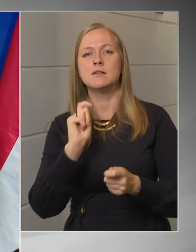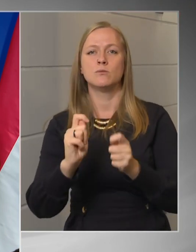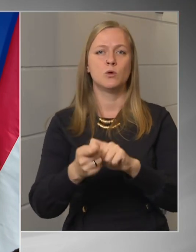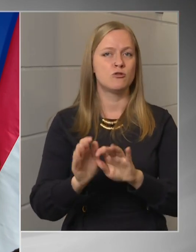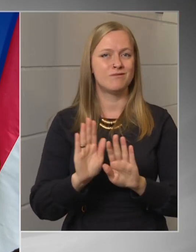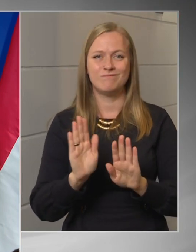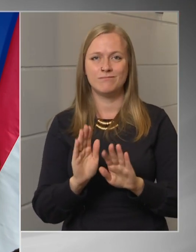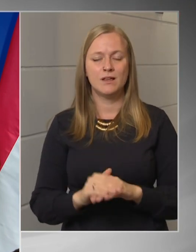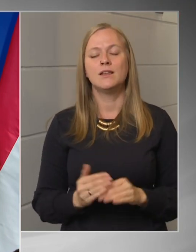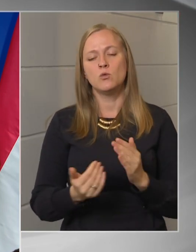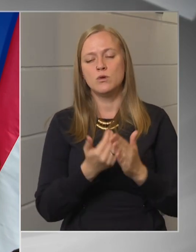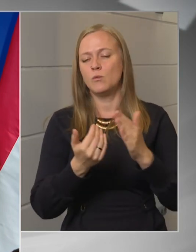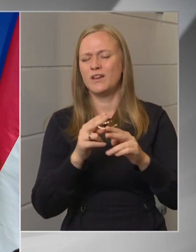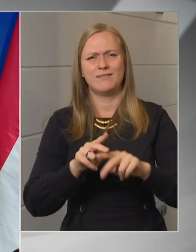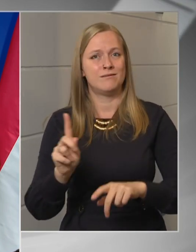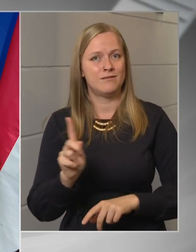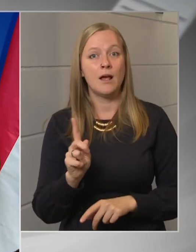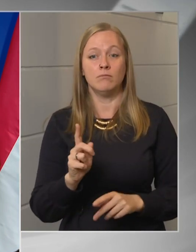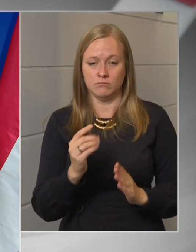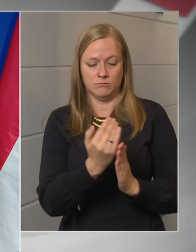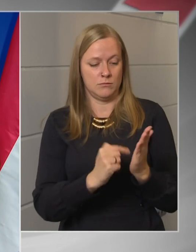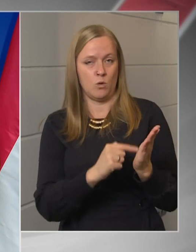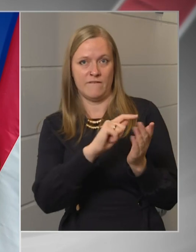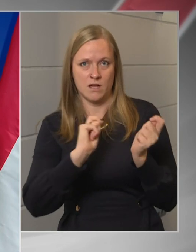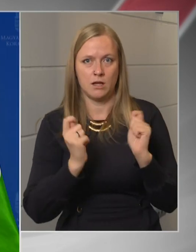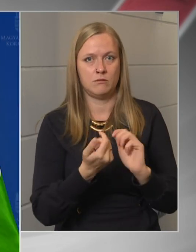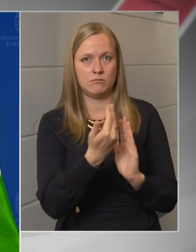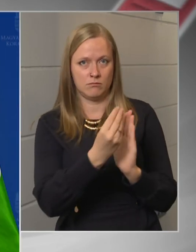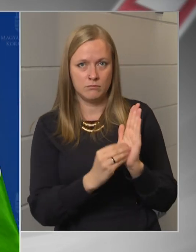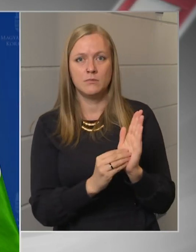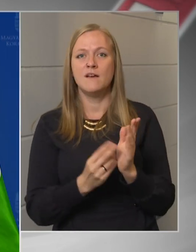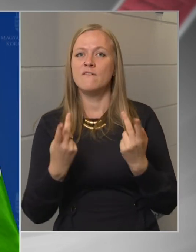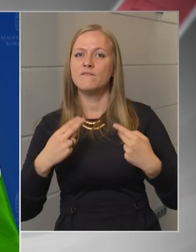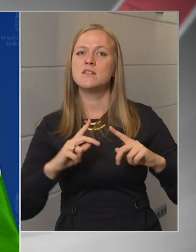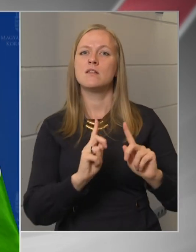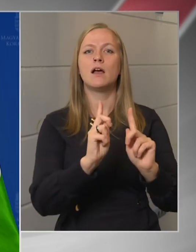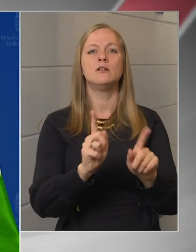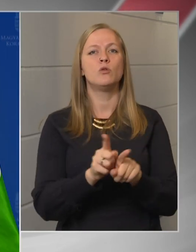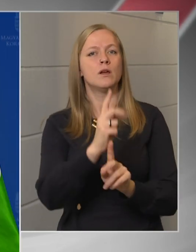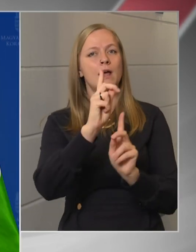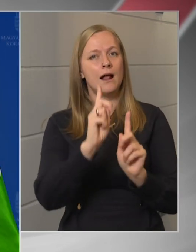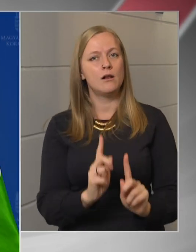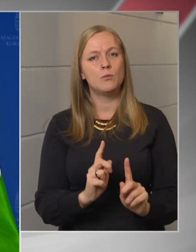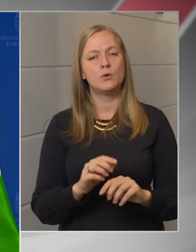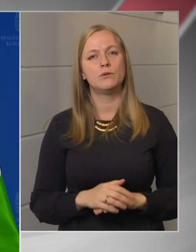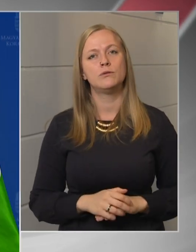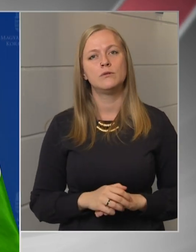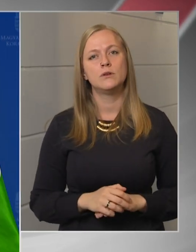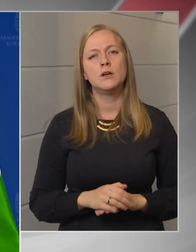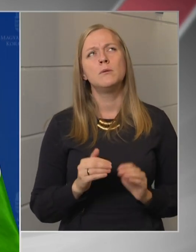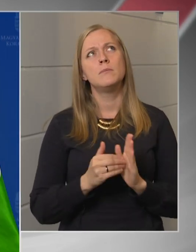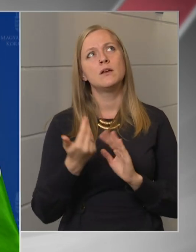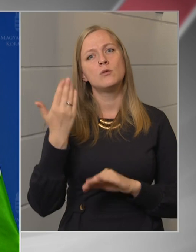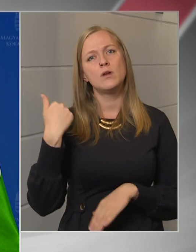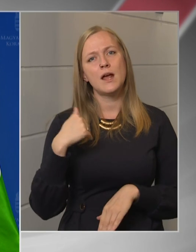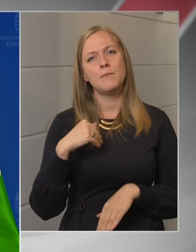fogják, ne újabb és újabb ígéreteket tegyenek, hanem állítsák helyre azt az állapotot, ami egyébként még a